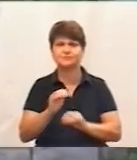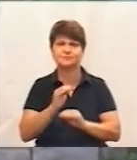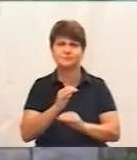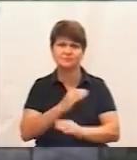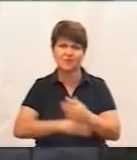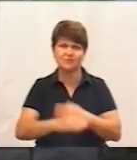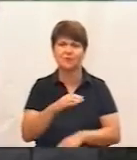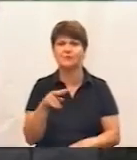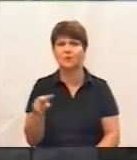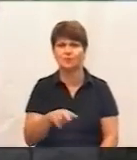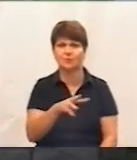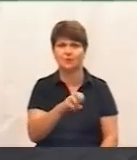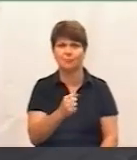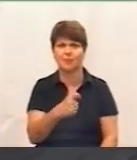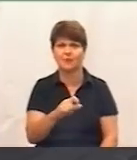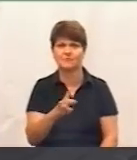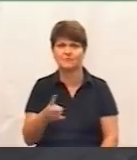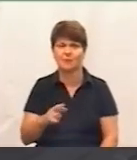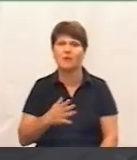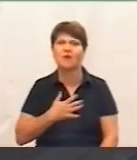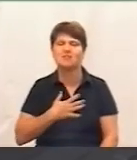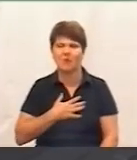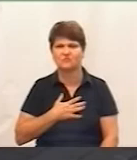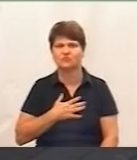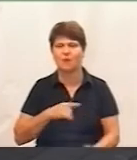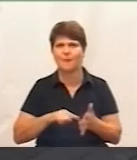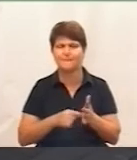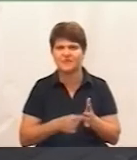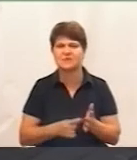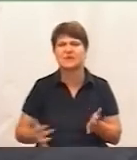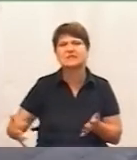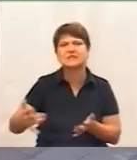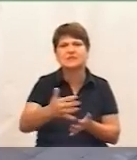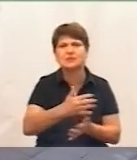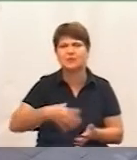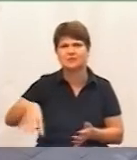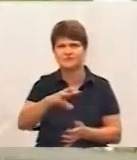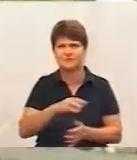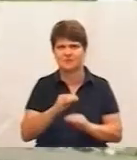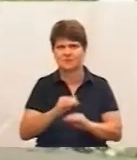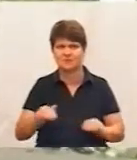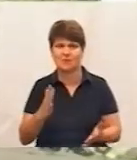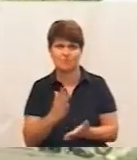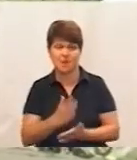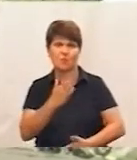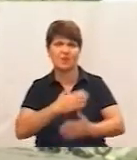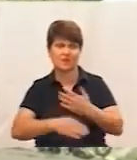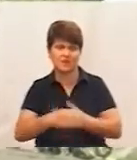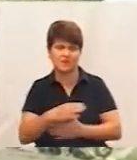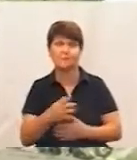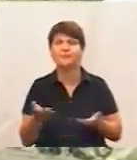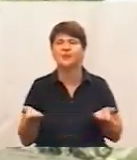Маєвська. Наша сама основна місія – зібрати іменно дітей всіх, які мають інвалідність,